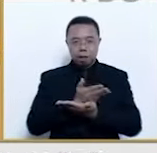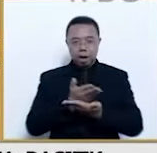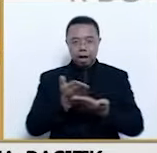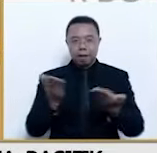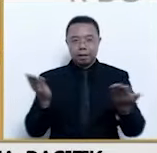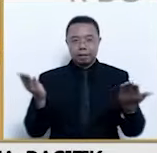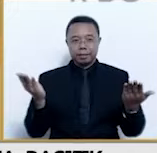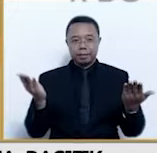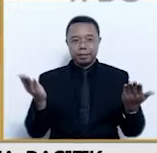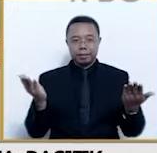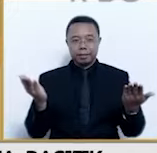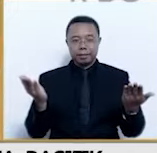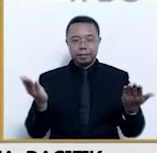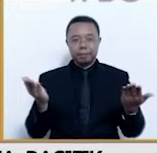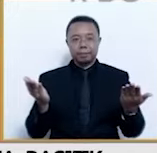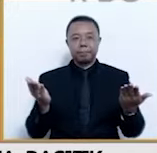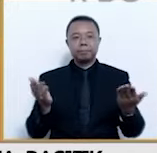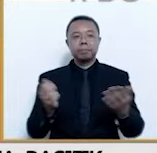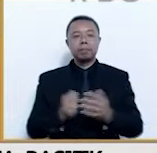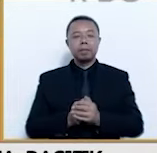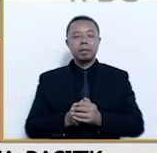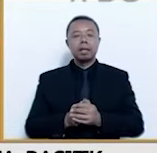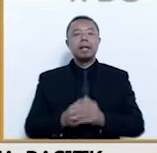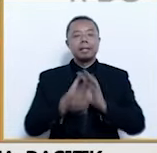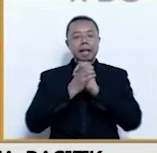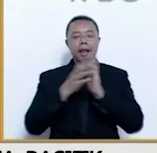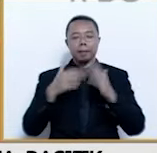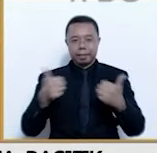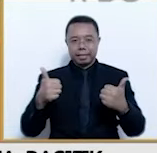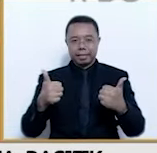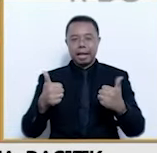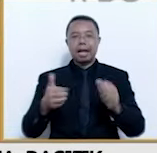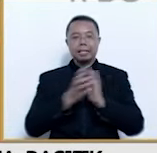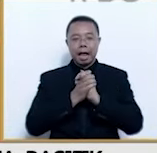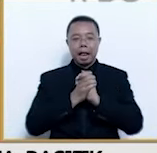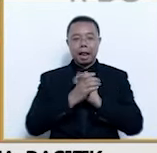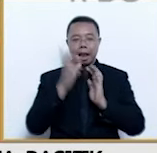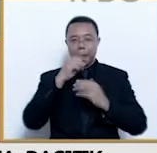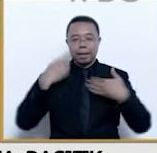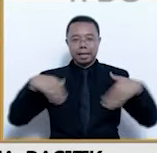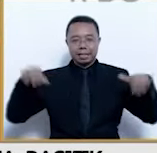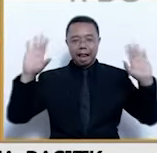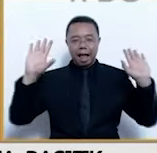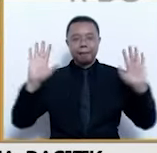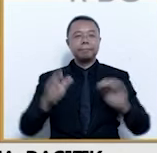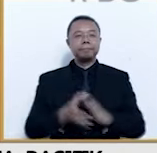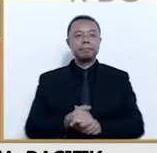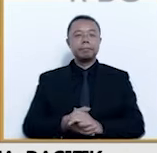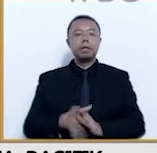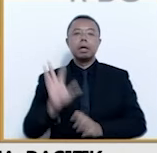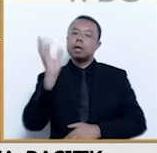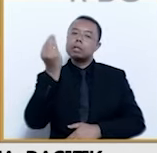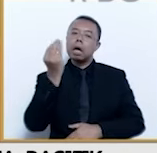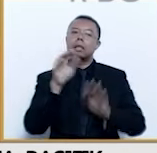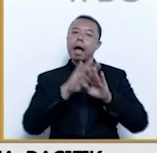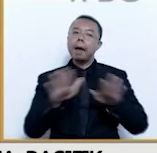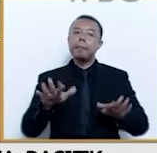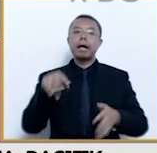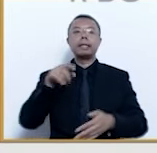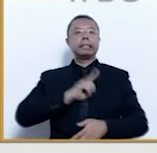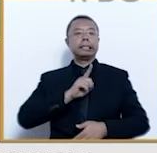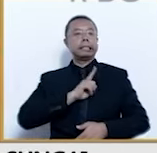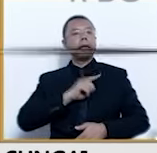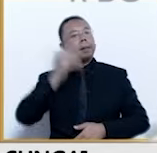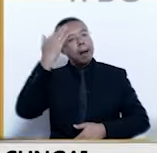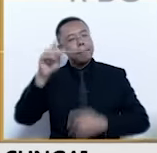Om Swastiastu namo budhaya salam kebajikan salam Pancasila salam Pan Jakarta aman Mandiri